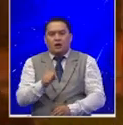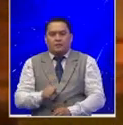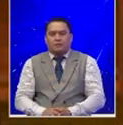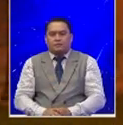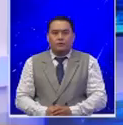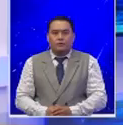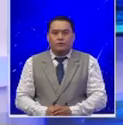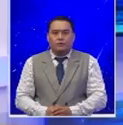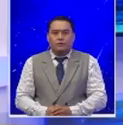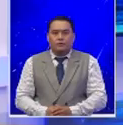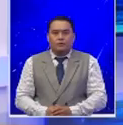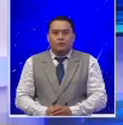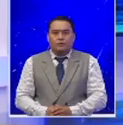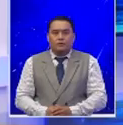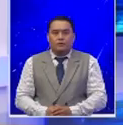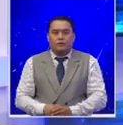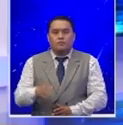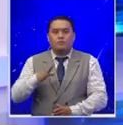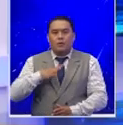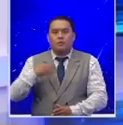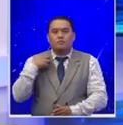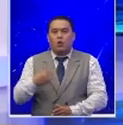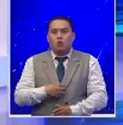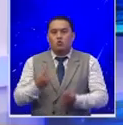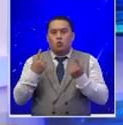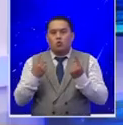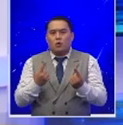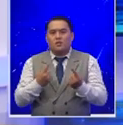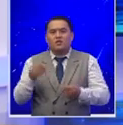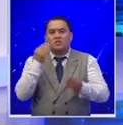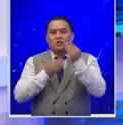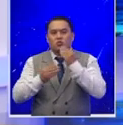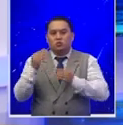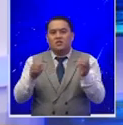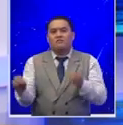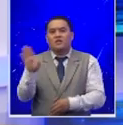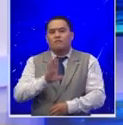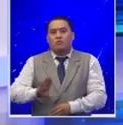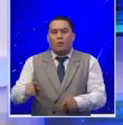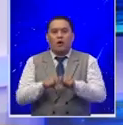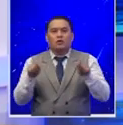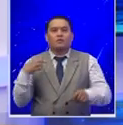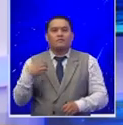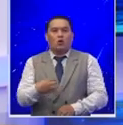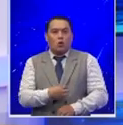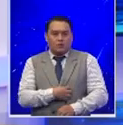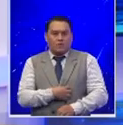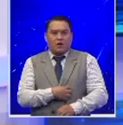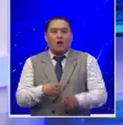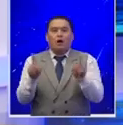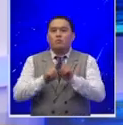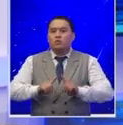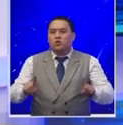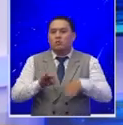гектаров. Арт Париж – одна из самых крупных ярмарок современного искусства в Европе. Открывается во французской столице. Обычно